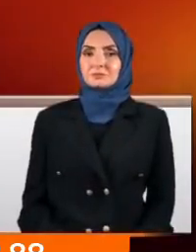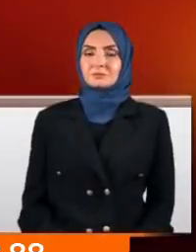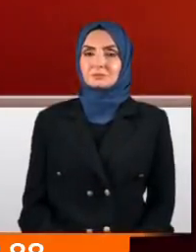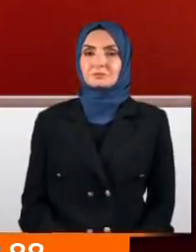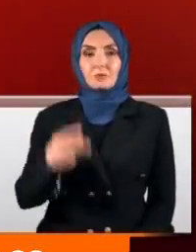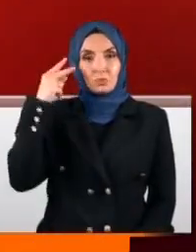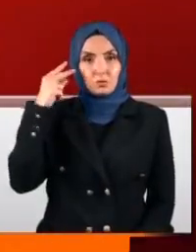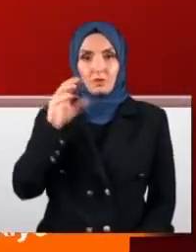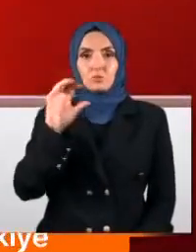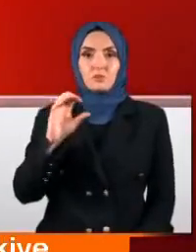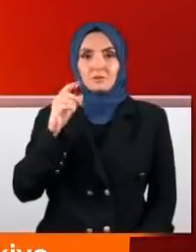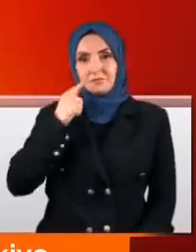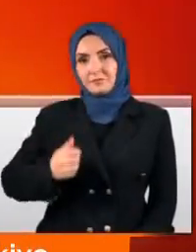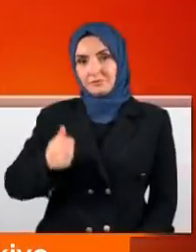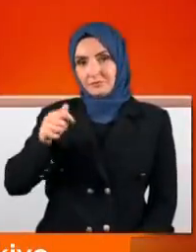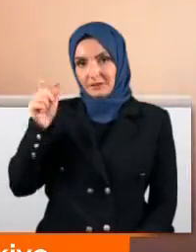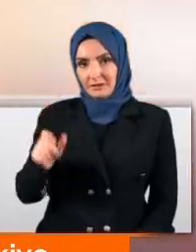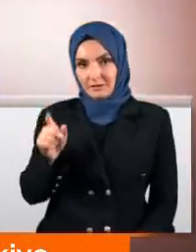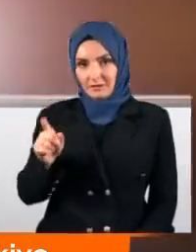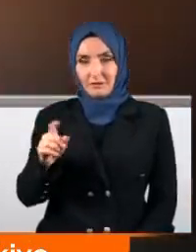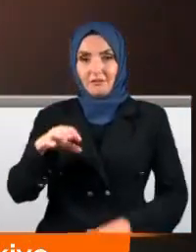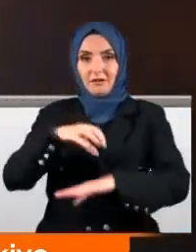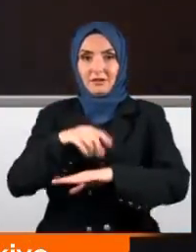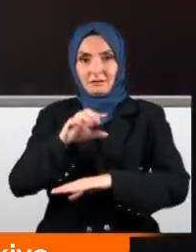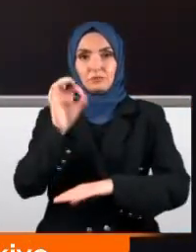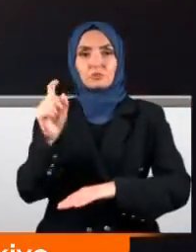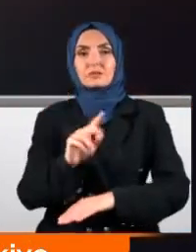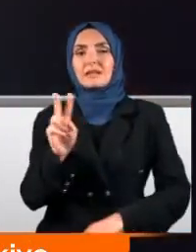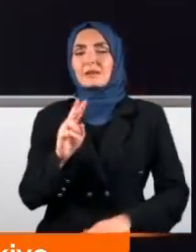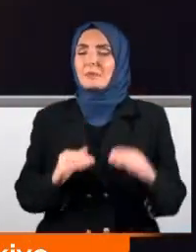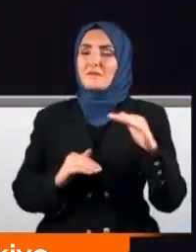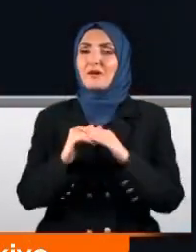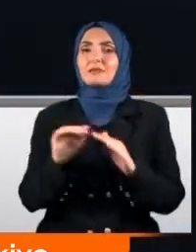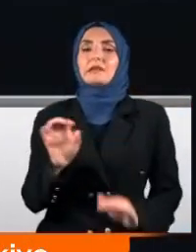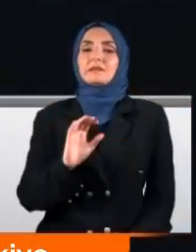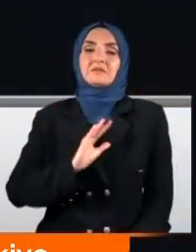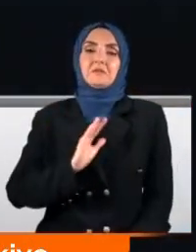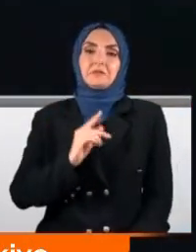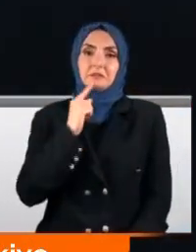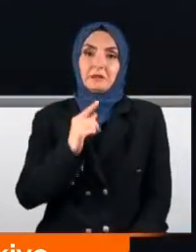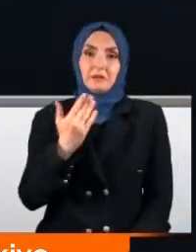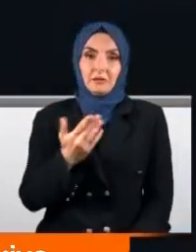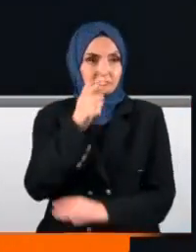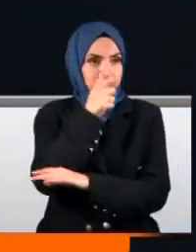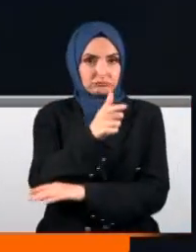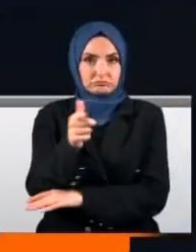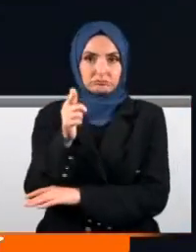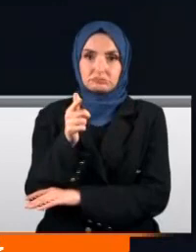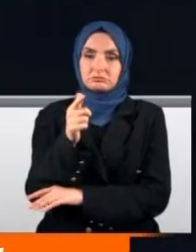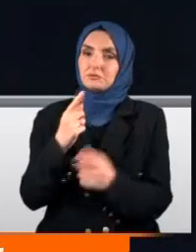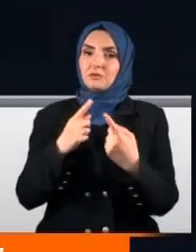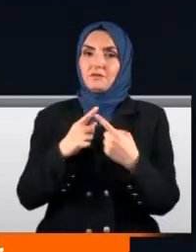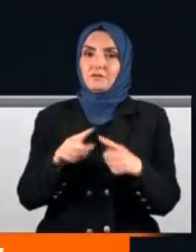Yunan Turizm Bakanı adanın en fazla %20'si etkilendi dedi. Ancak görüntüler aksi yöndeydi. Korkunç yangında